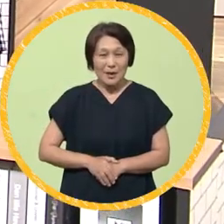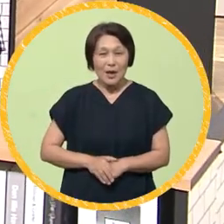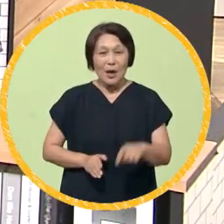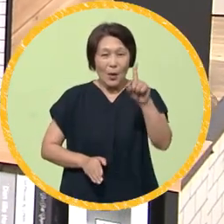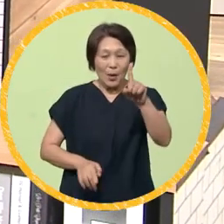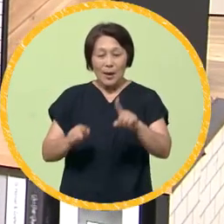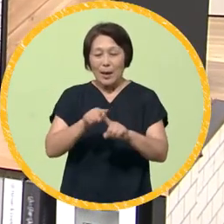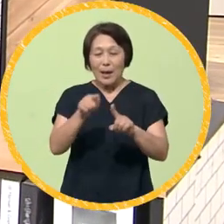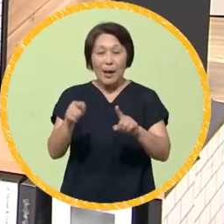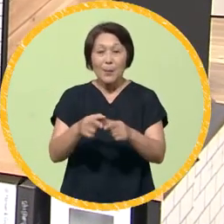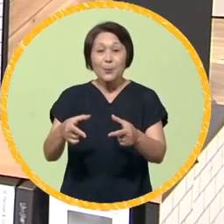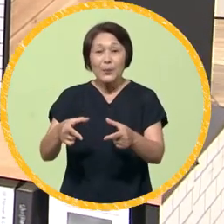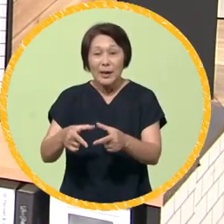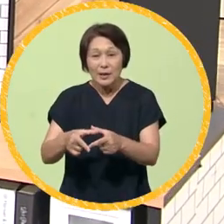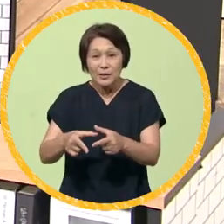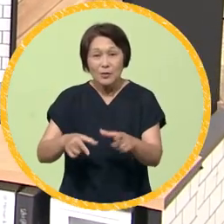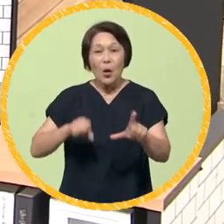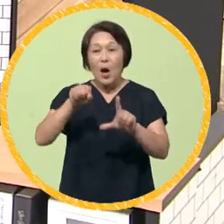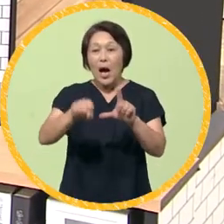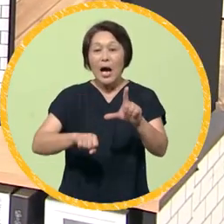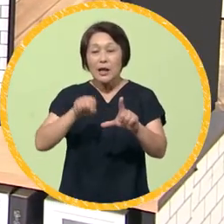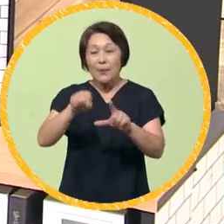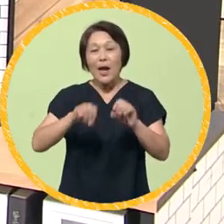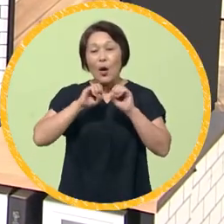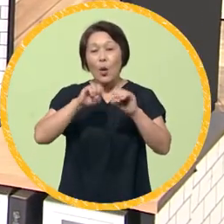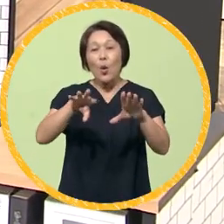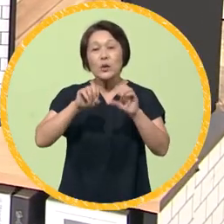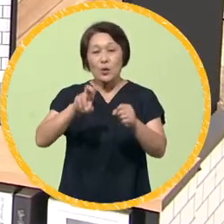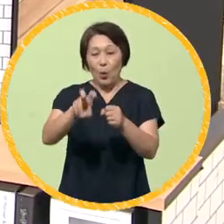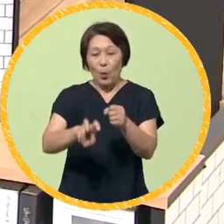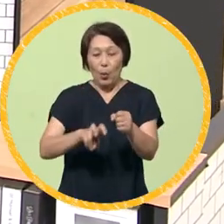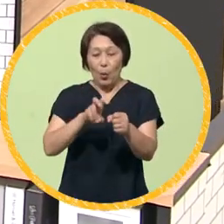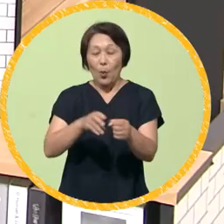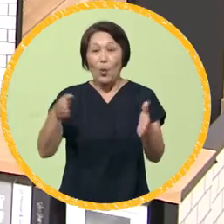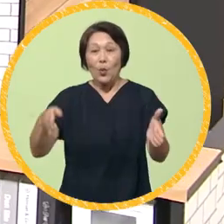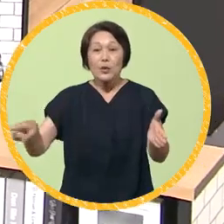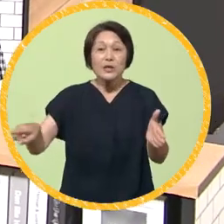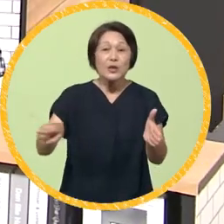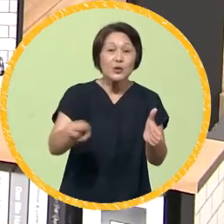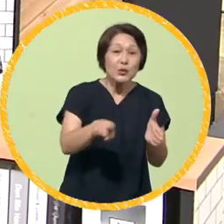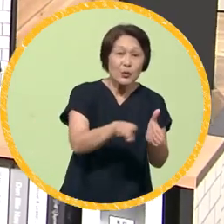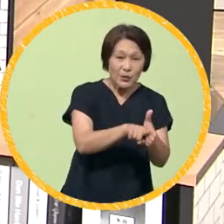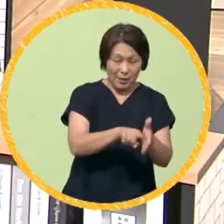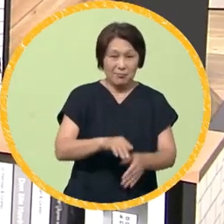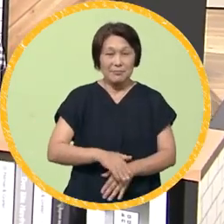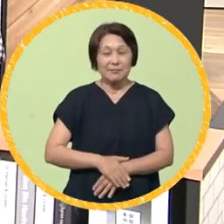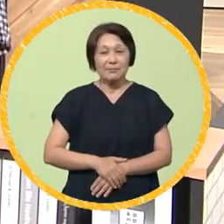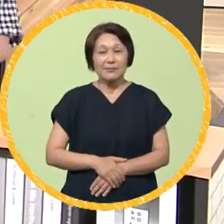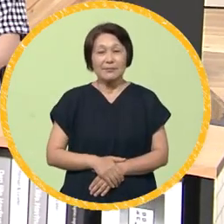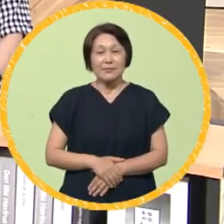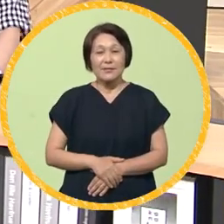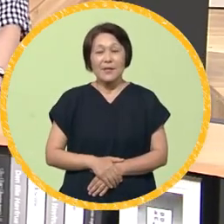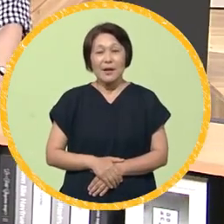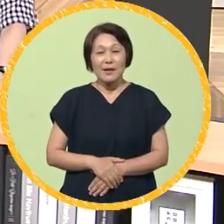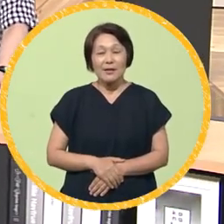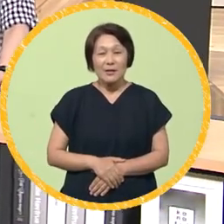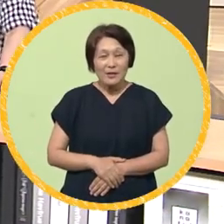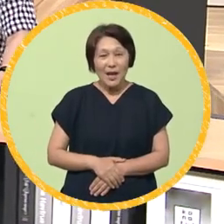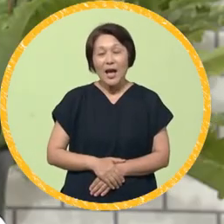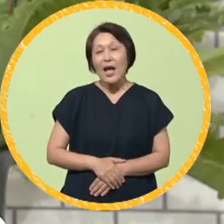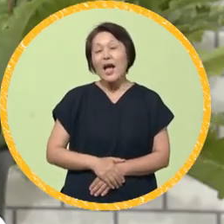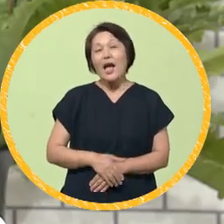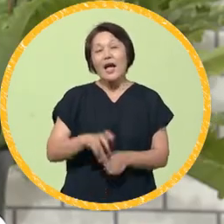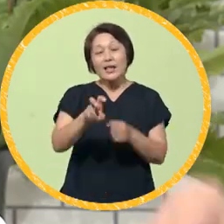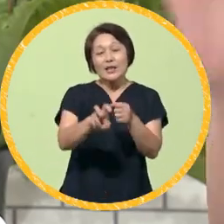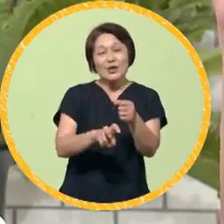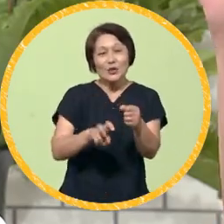体もこのアニメとしての放送スタートからなんと20周年の節目の年でもあるんですね。もう20なんです